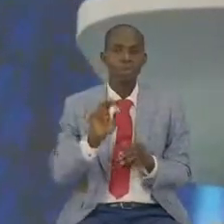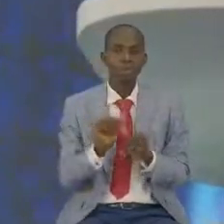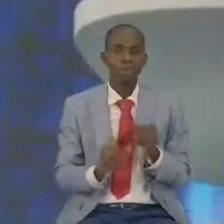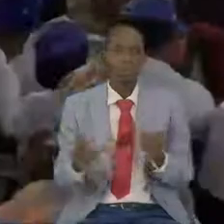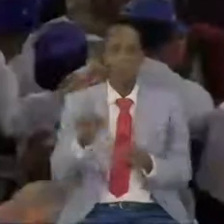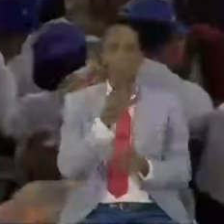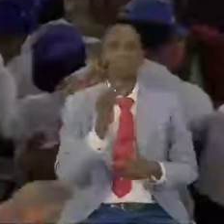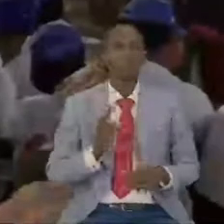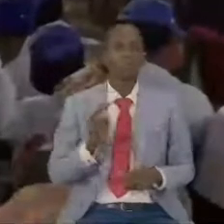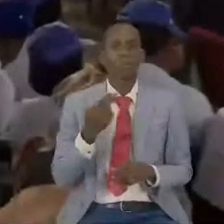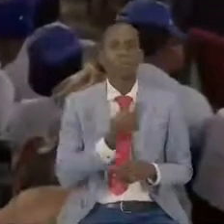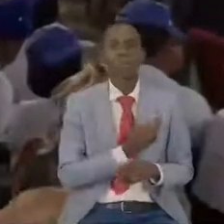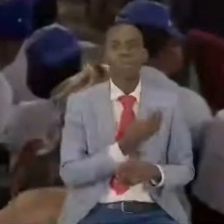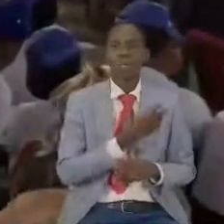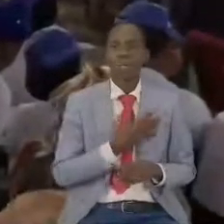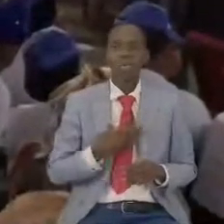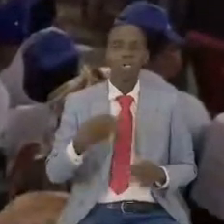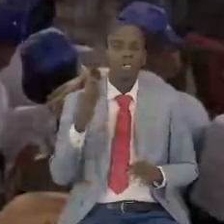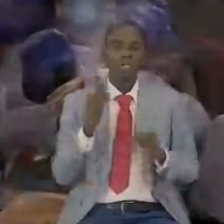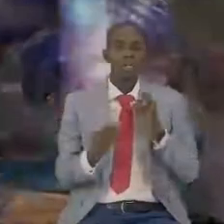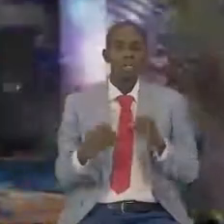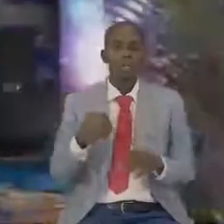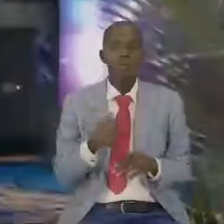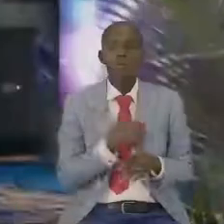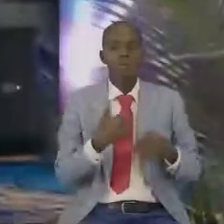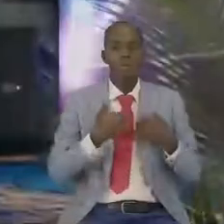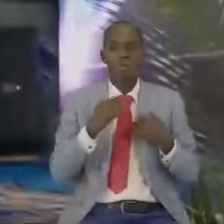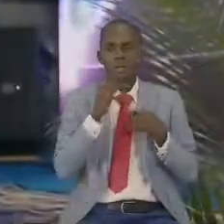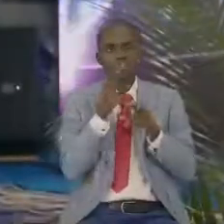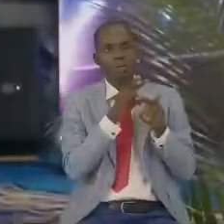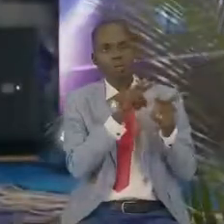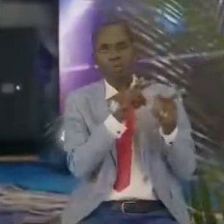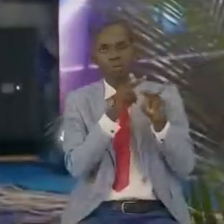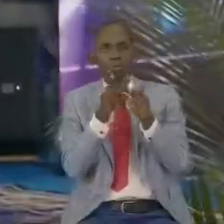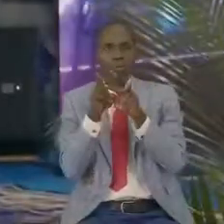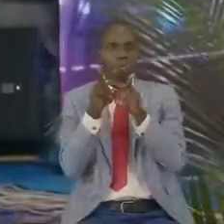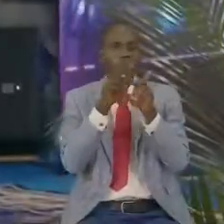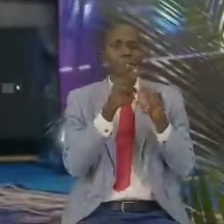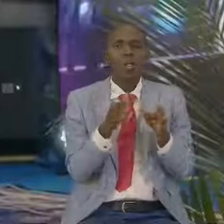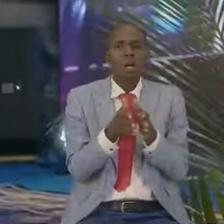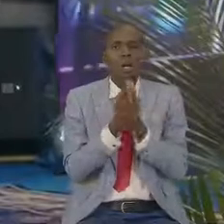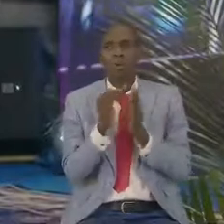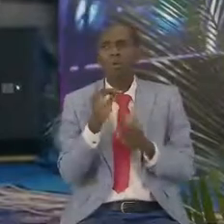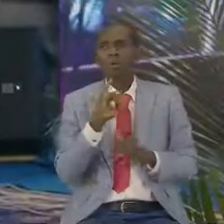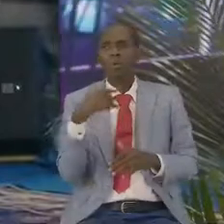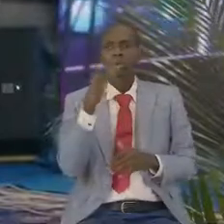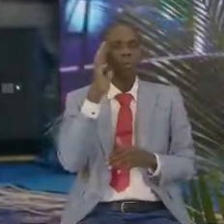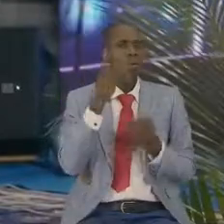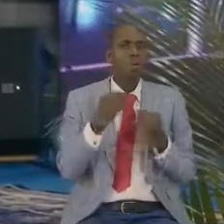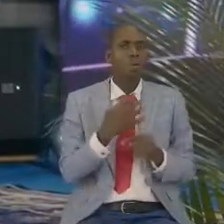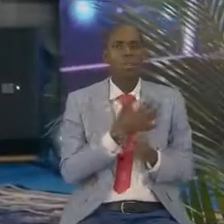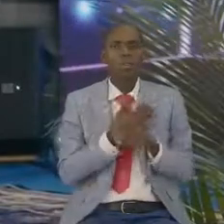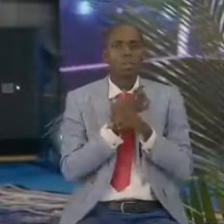nous. Et si nous regardons autour de nous et nous demandons qui viendra pour